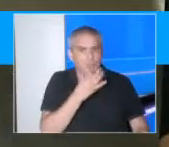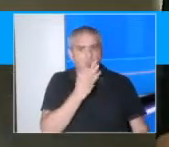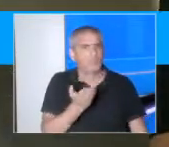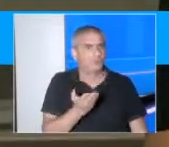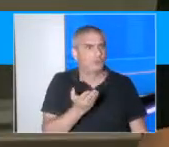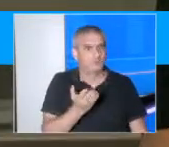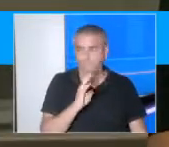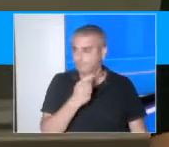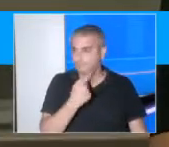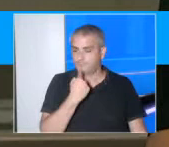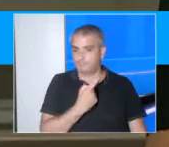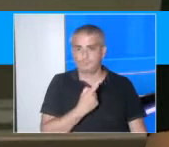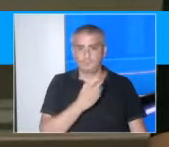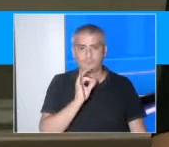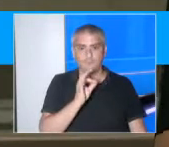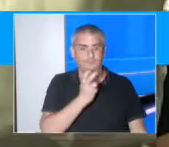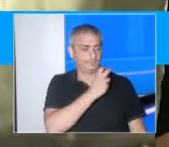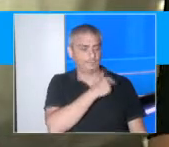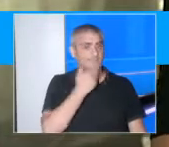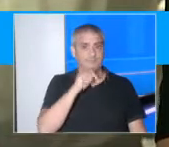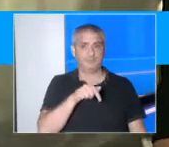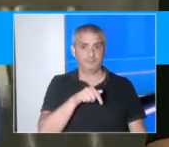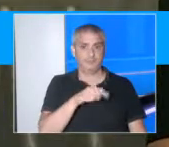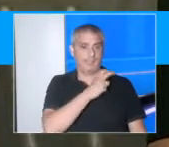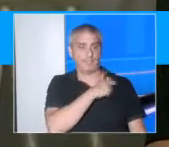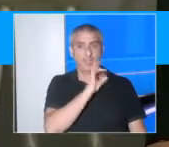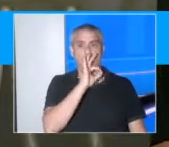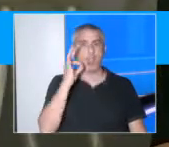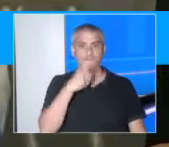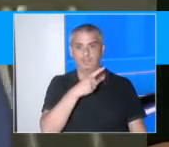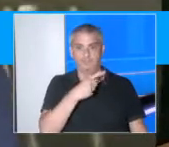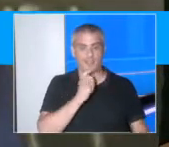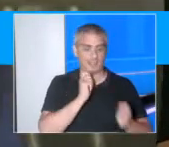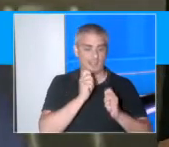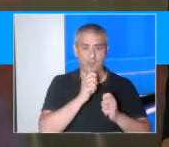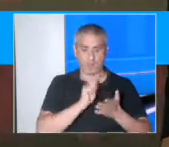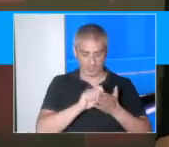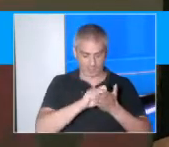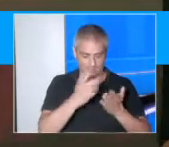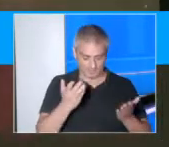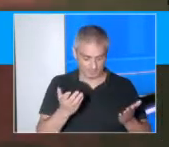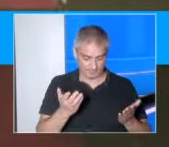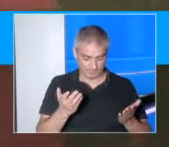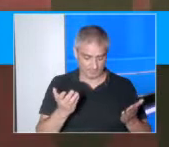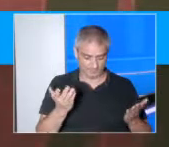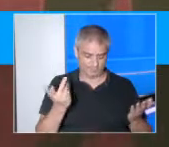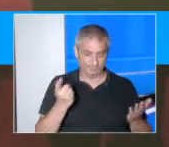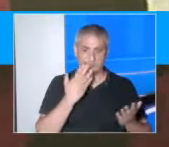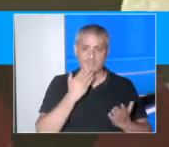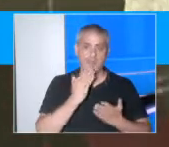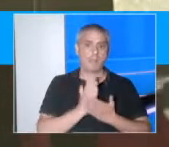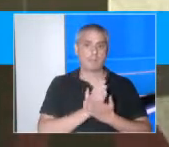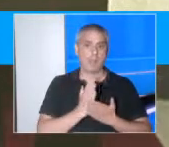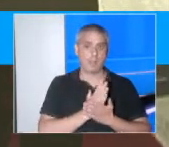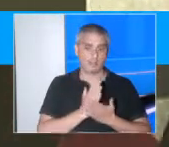אותך, האם האמירה של הרמטכ"ל כאן בישראל, הרמטכ"ל כוכבי, בתדרוך לכתבים, שאומר שישראל מכינה,